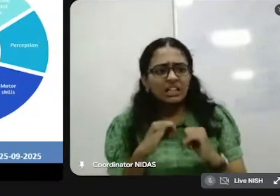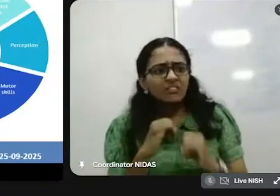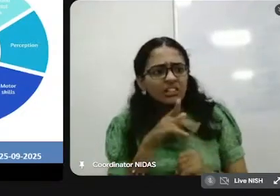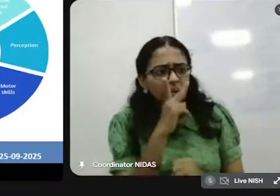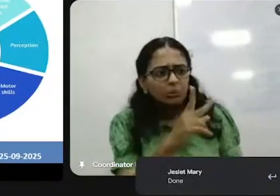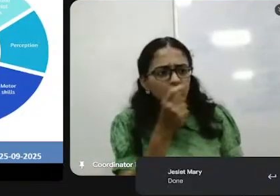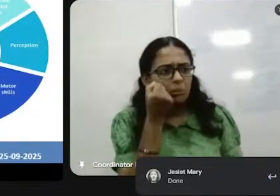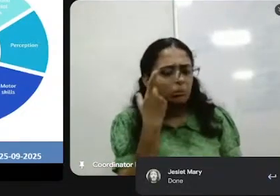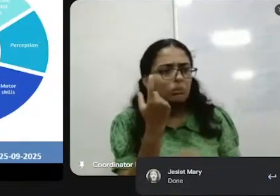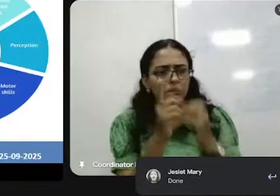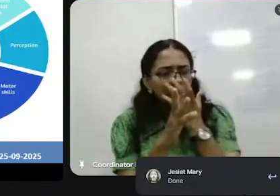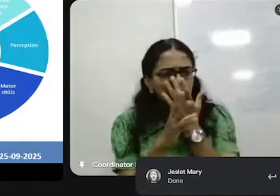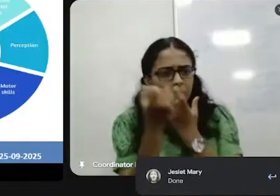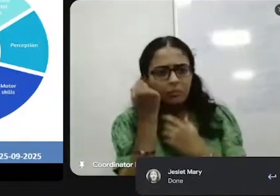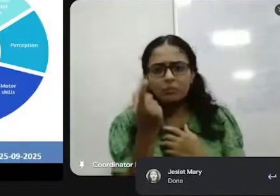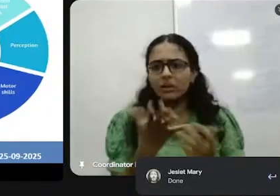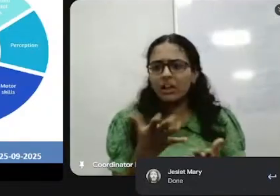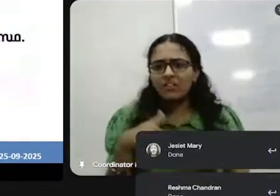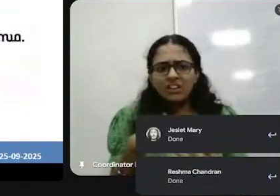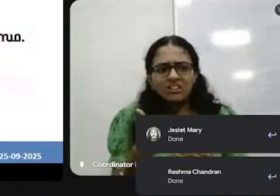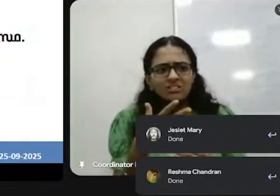അങ്ങനത്തെ കൺഫ്യൂഷൻ അവർക്ക് വരാൻ സാധ്യതയുണ്ട്.